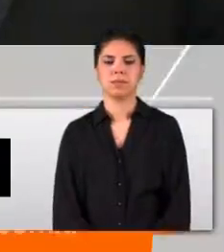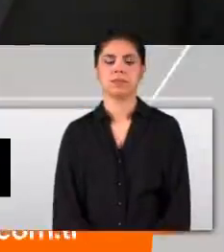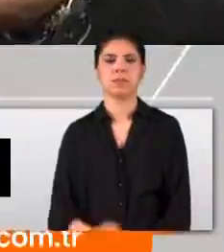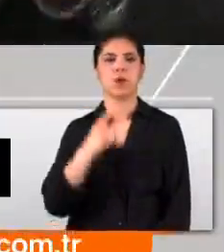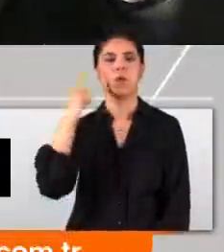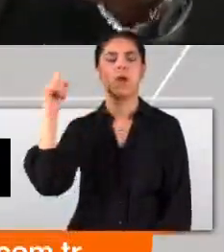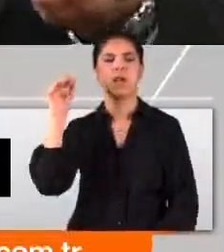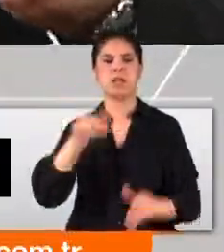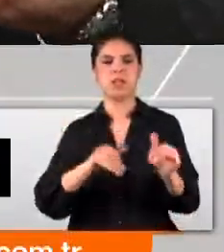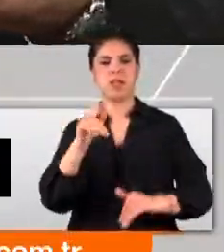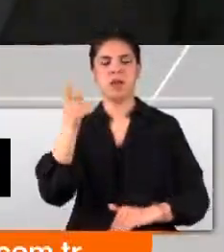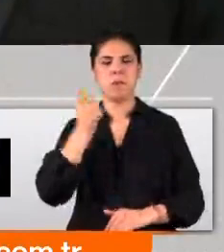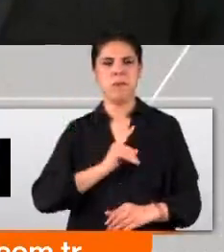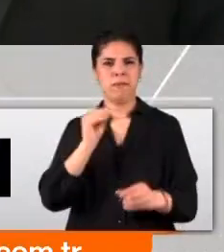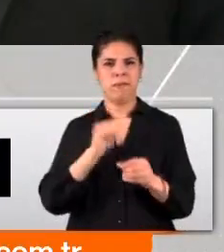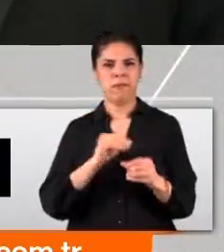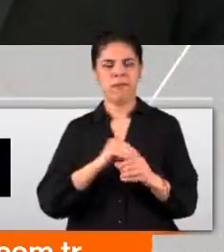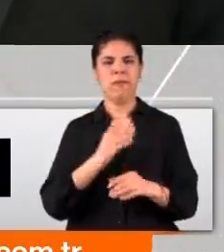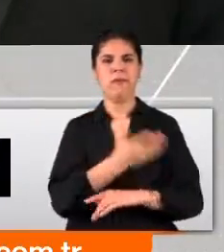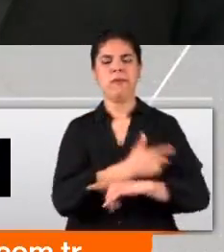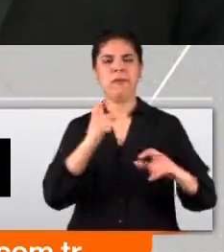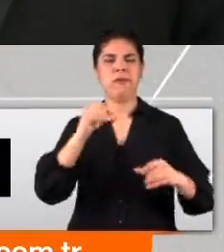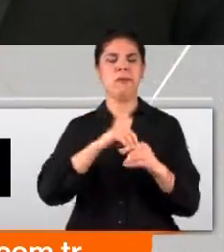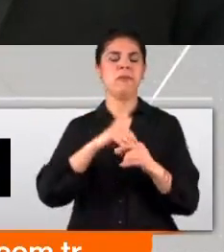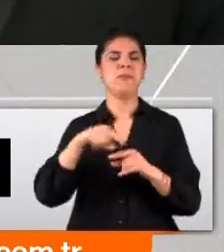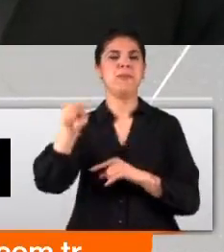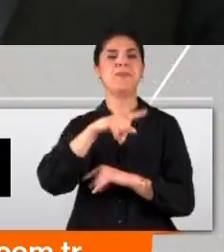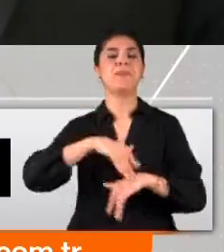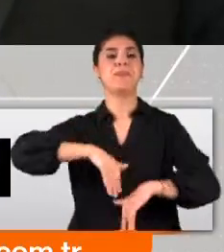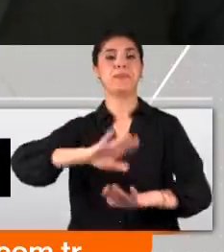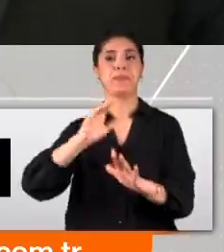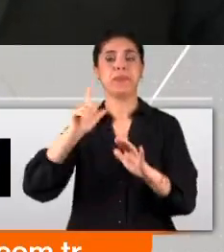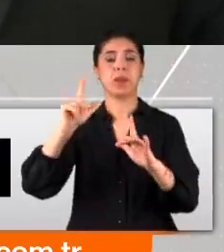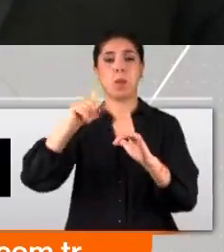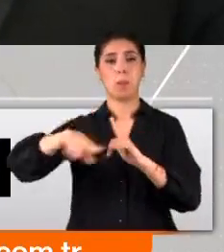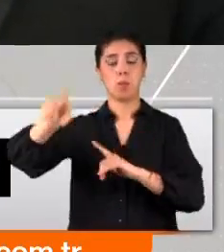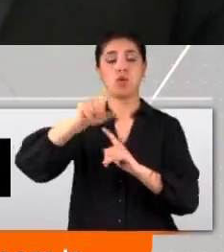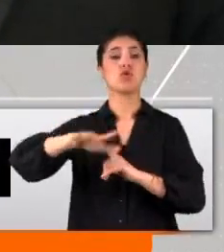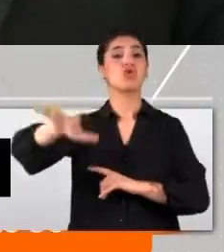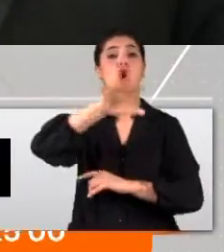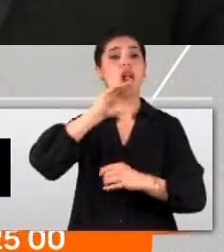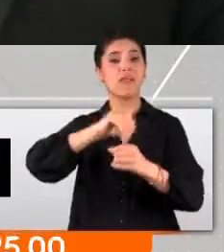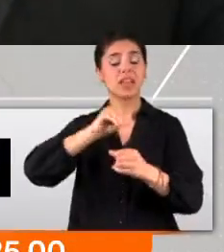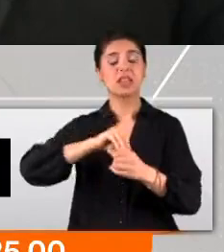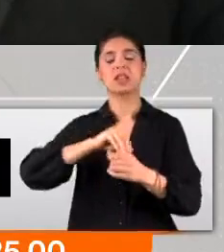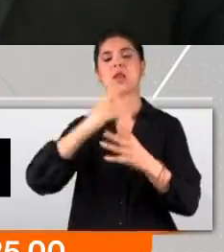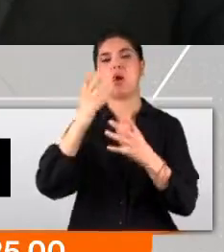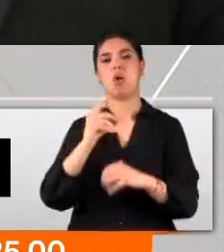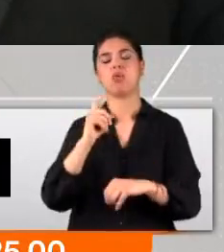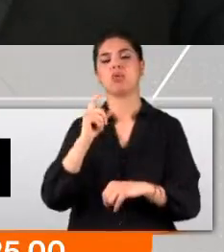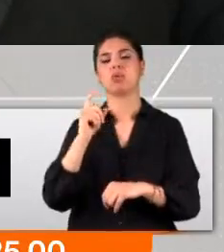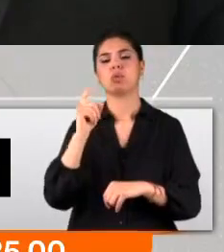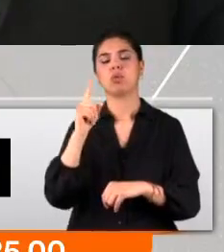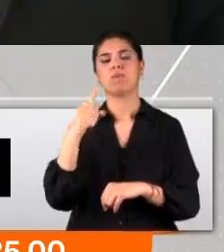Cumhurbaşkanı seçiminde mevcut adaylar içerisinde memleketimizin içinde bulunduğu durum değil. Genel anlamda bölgenin, coğrafyanın içinde bulunduğu durum bizi